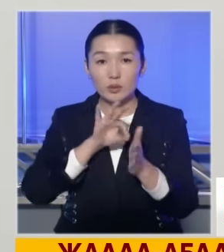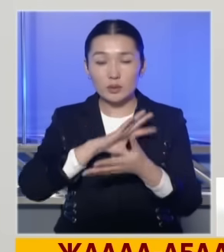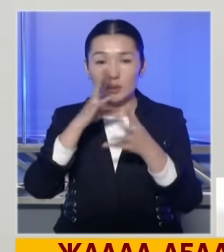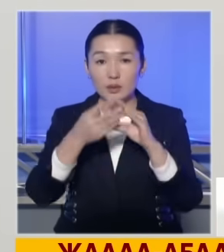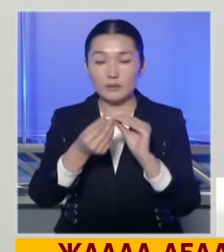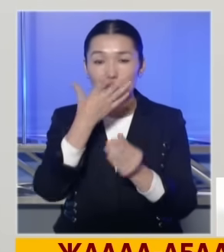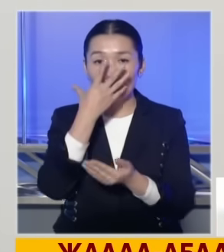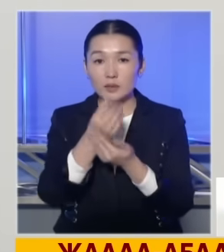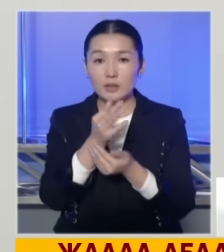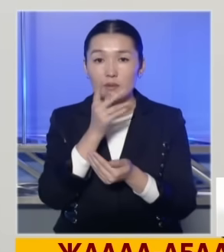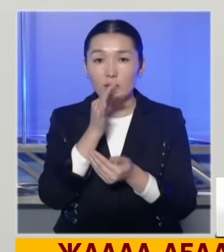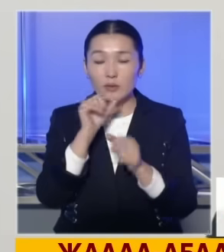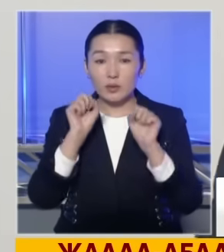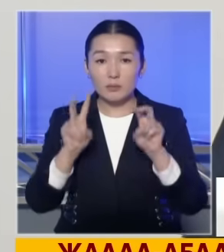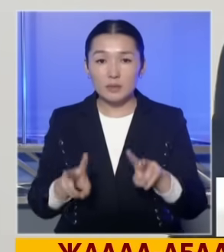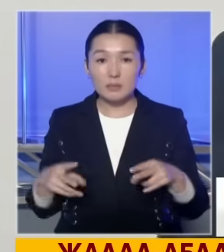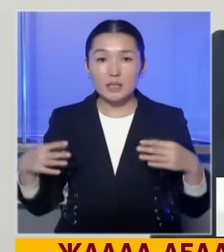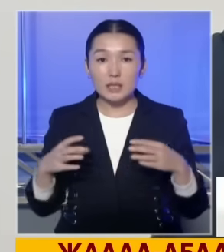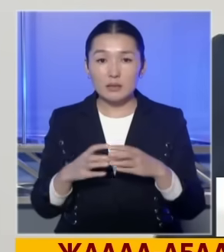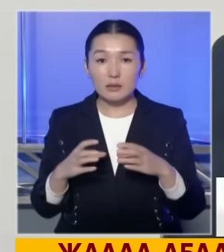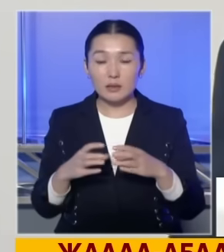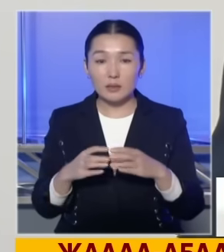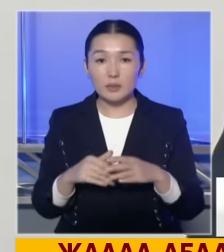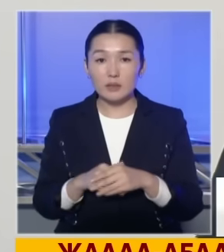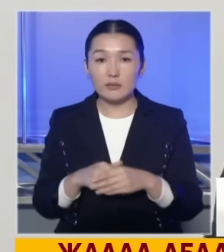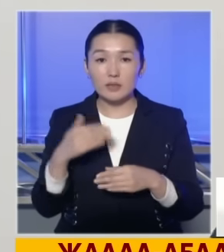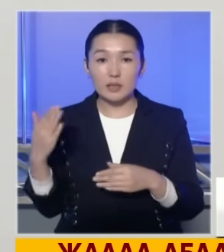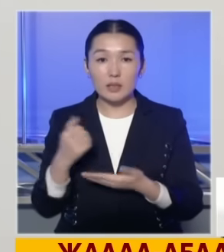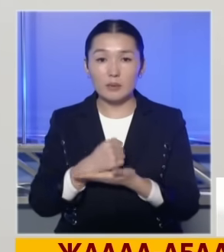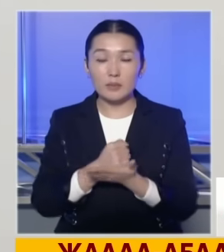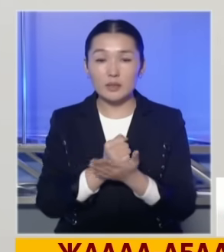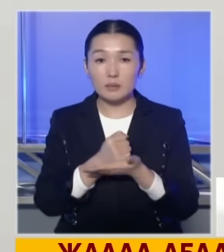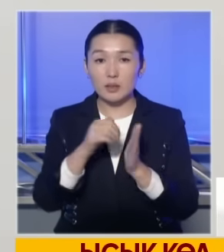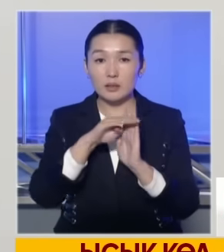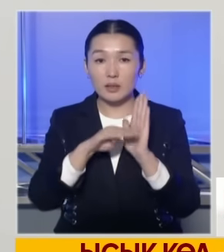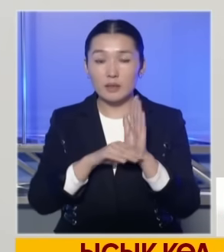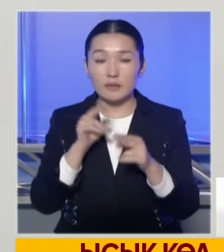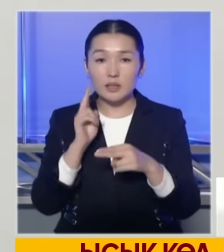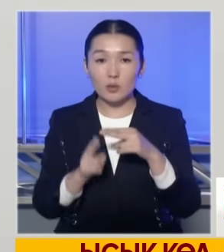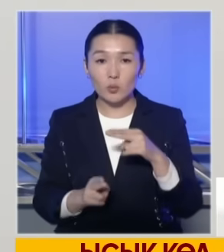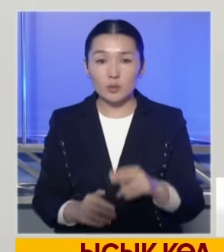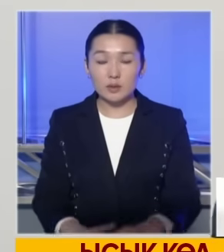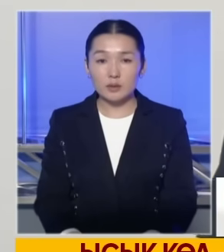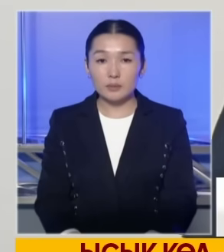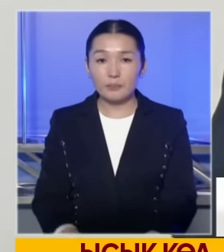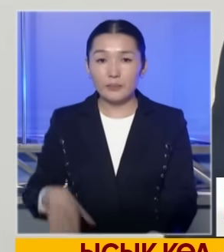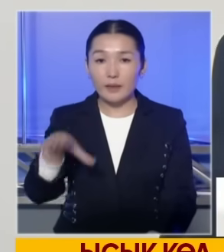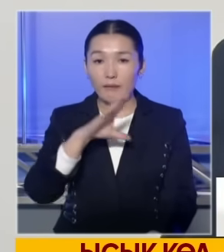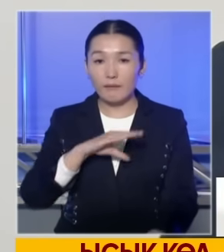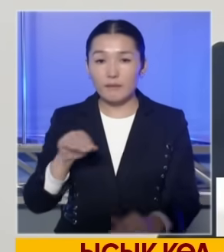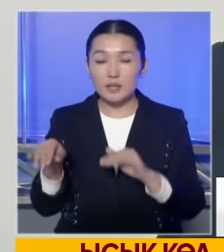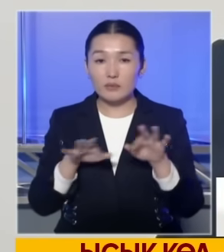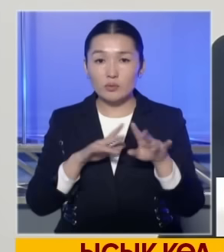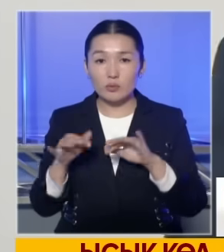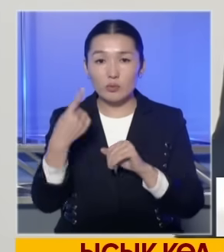учурунда атайын уюштуруу комитетинин тарабынан бекитилген графикке ылайык аяктады. Бардык иш-чараларга